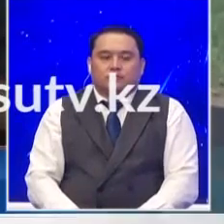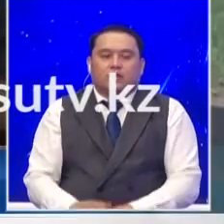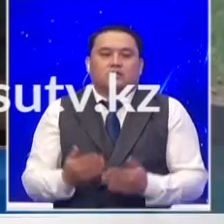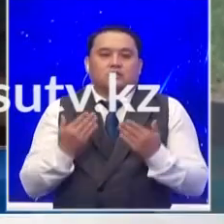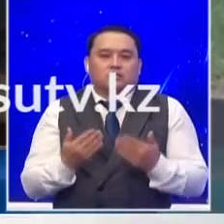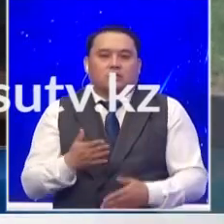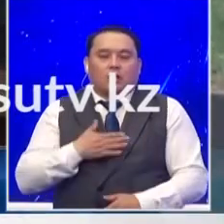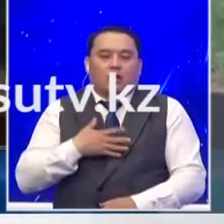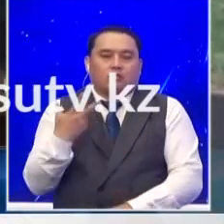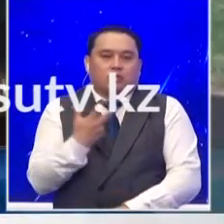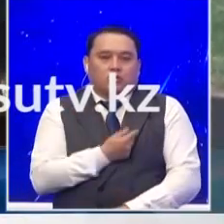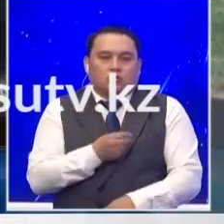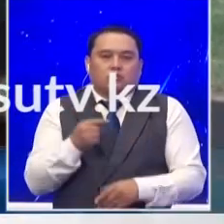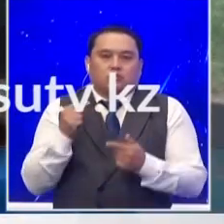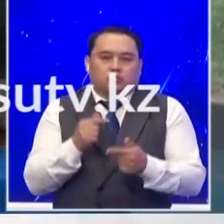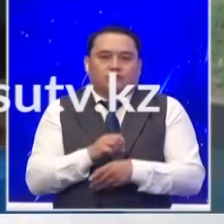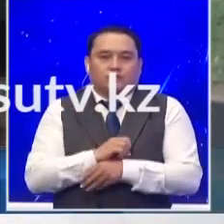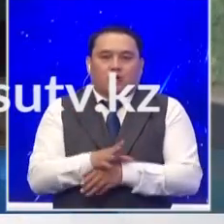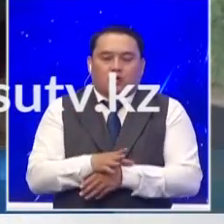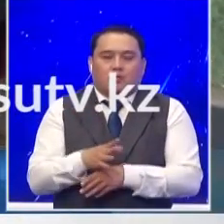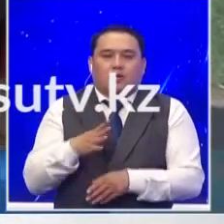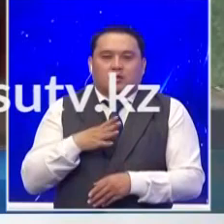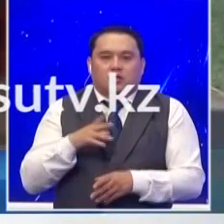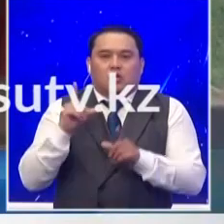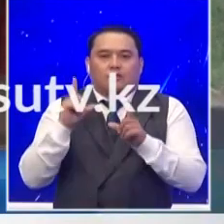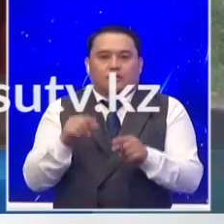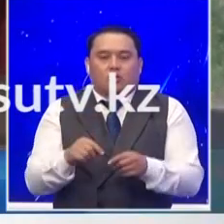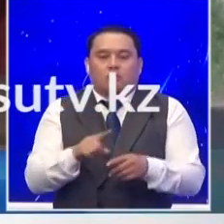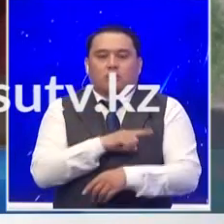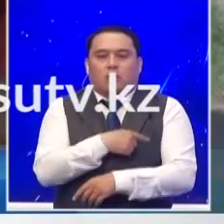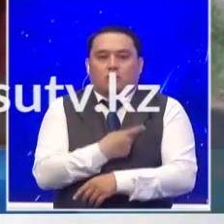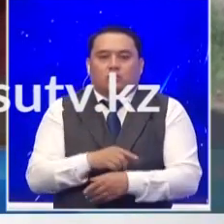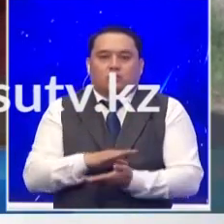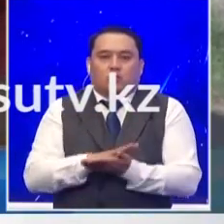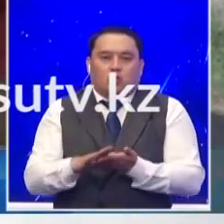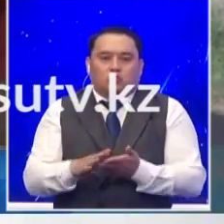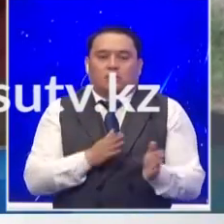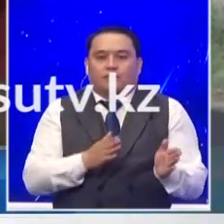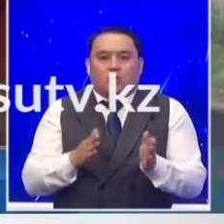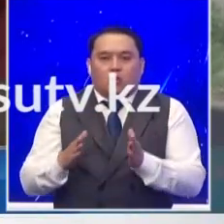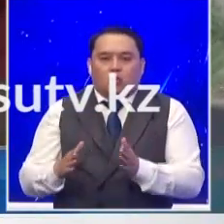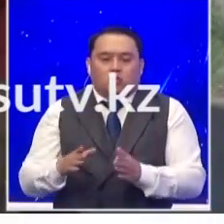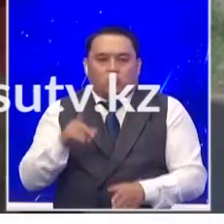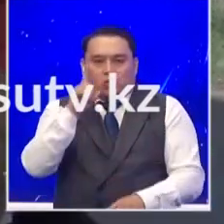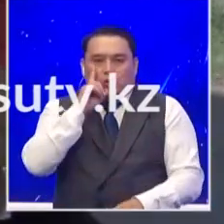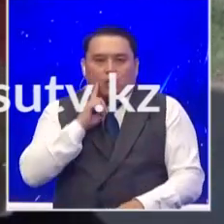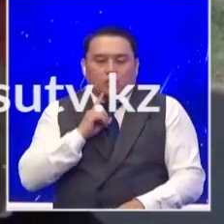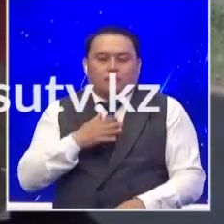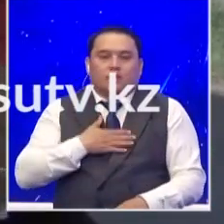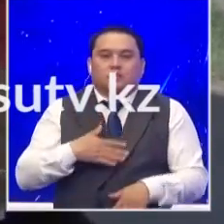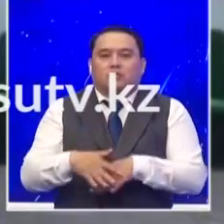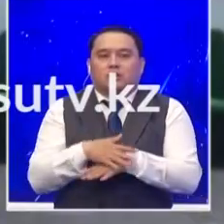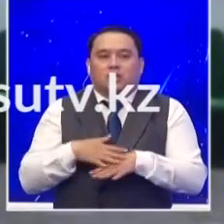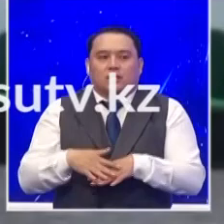Сегодня я получил вакцину от коронавируса. Мне не пришлось ехать в больницу. Все прошло в мобильном комплексе. Это очень удобно для